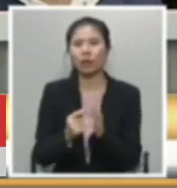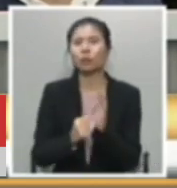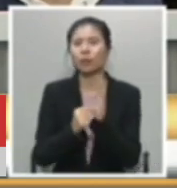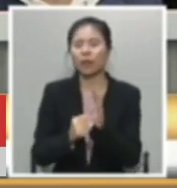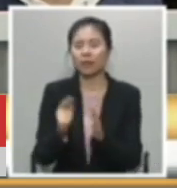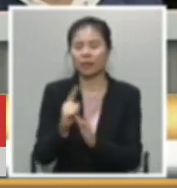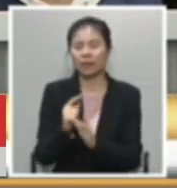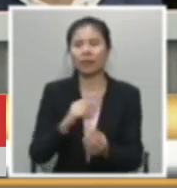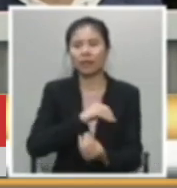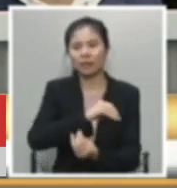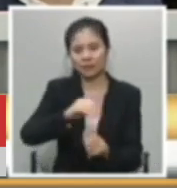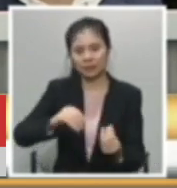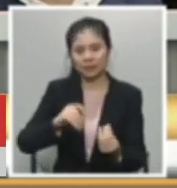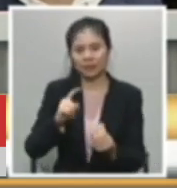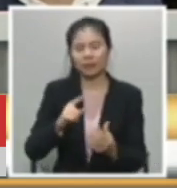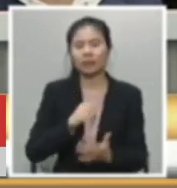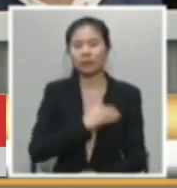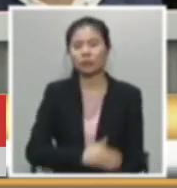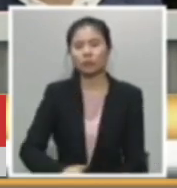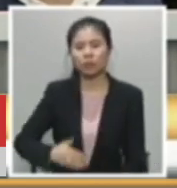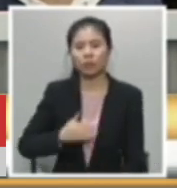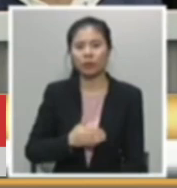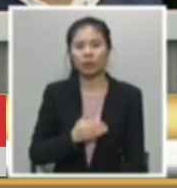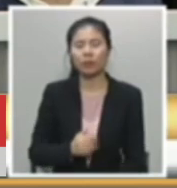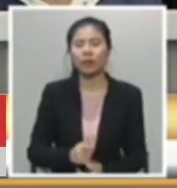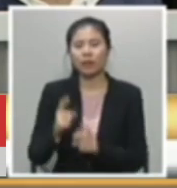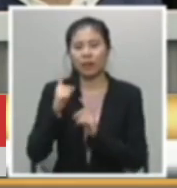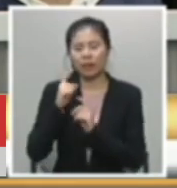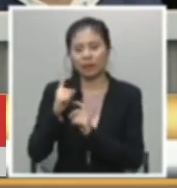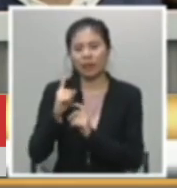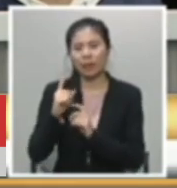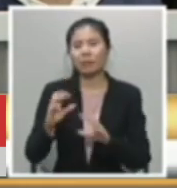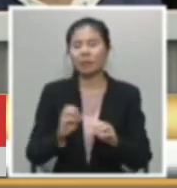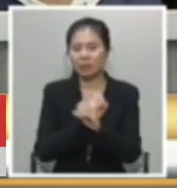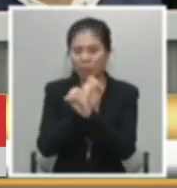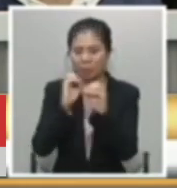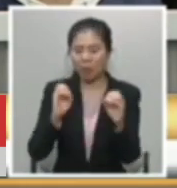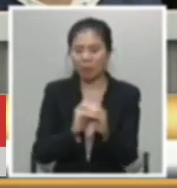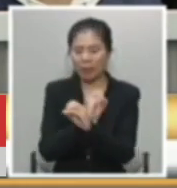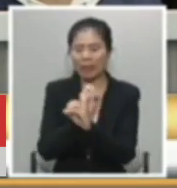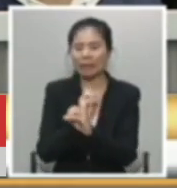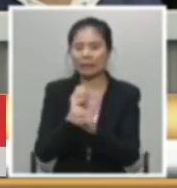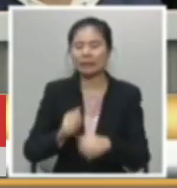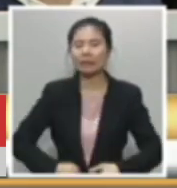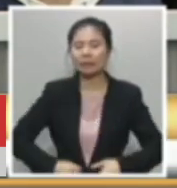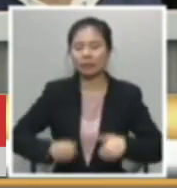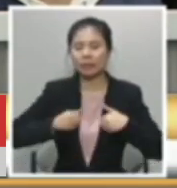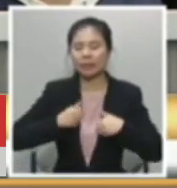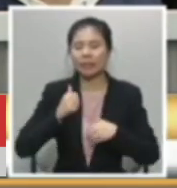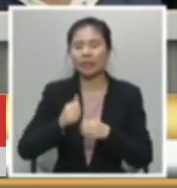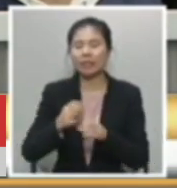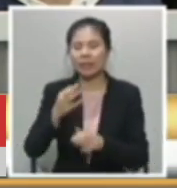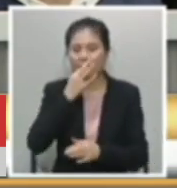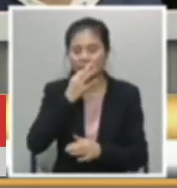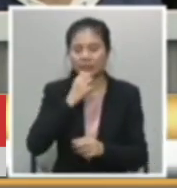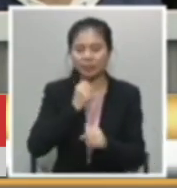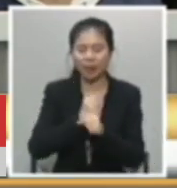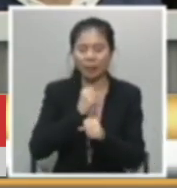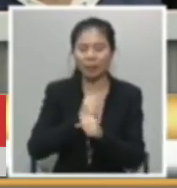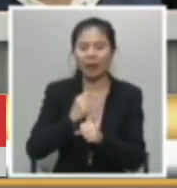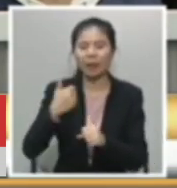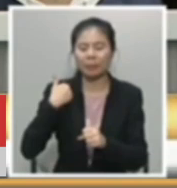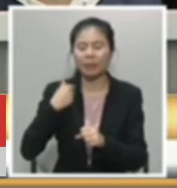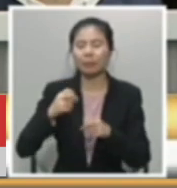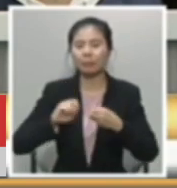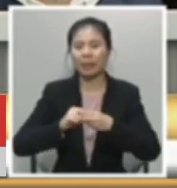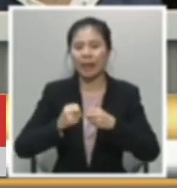เศรษฐกิจสุขภาพความปลอดภัยในที่อยู่อาศัยอาชีพปัญหาของประเทศก็จะลดล